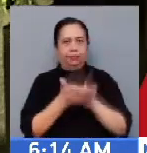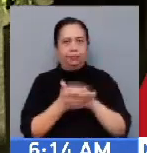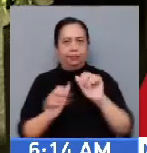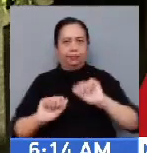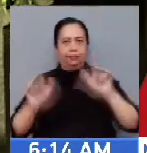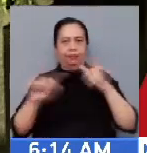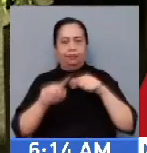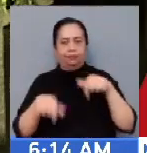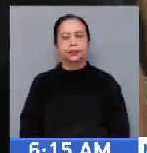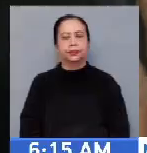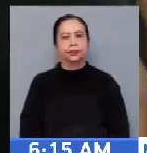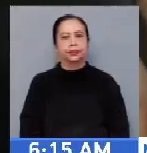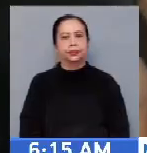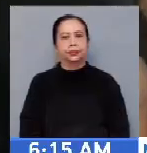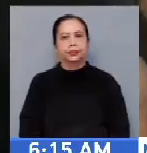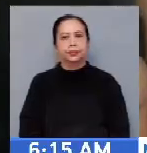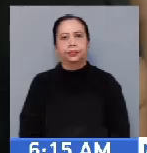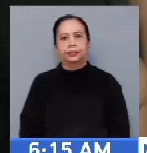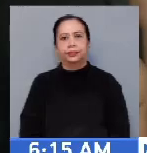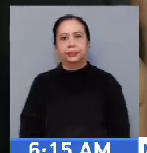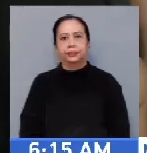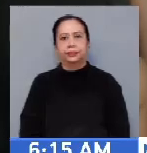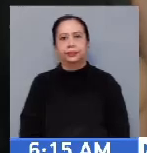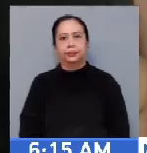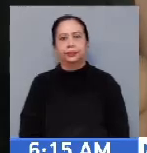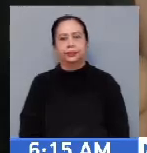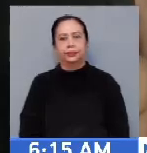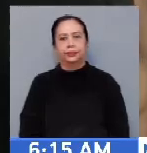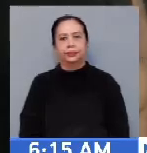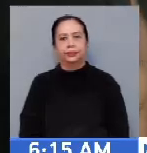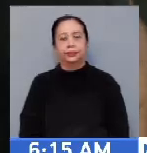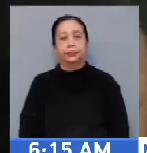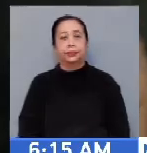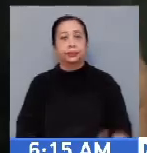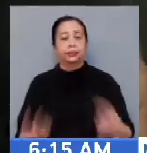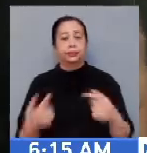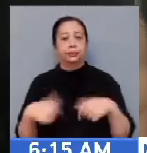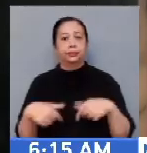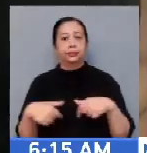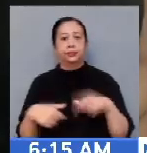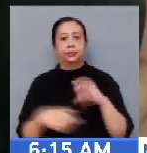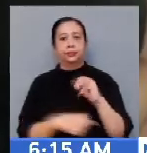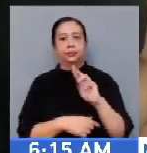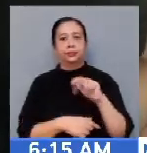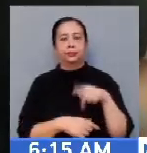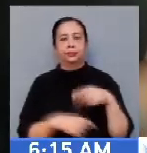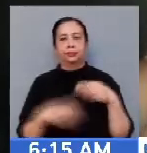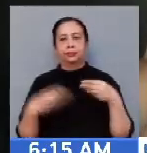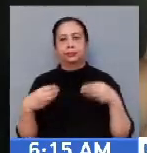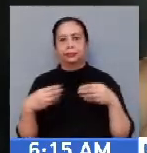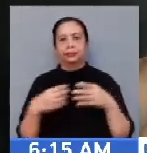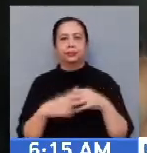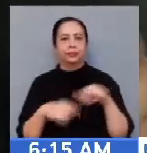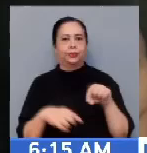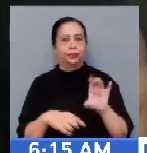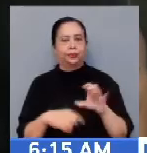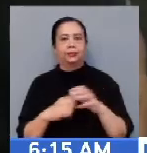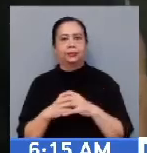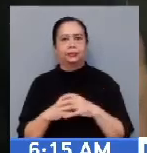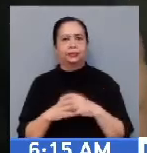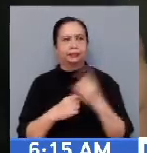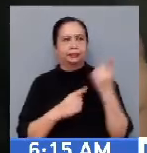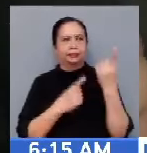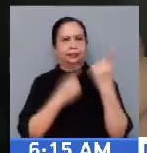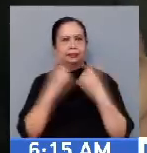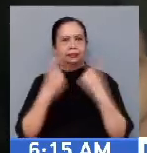Bamalagre. Buong puso para sa Pilipinas. Babalik po tayo dito sa Murphy Market sa Quezon City. At ang tanong ho ng ating mga consumer, kailan